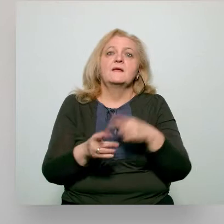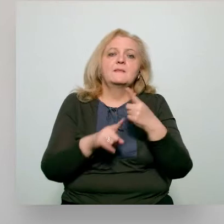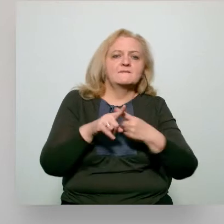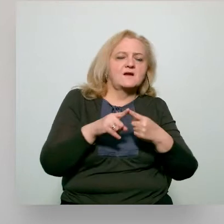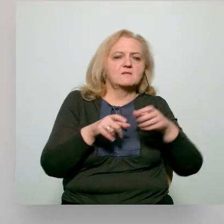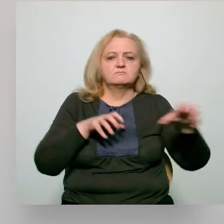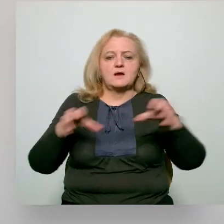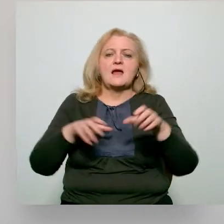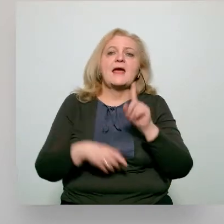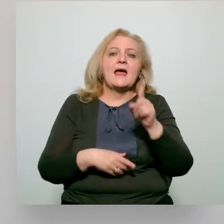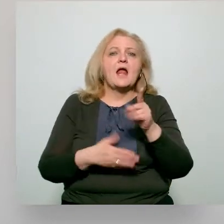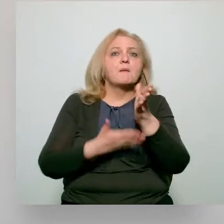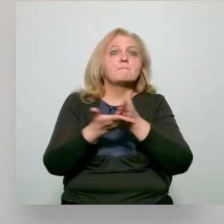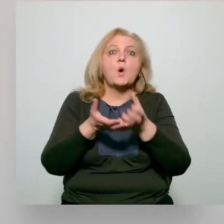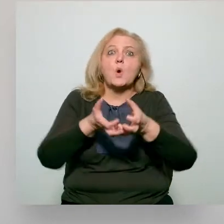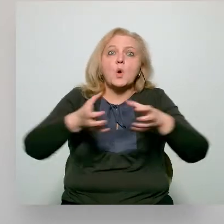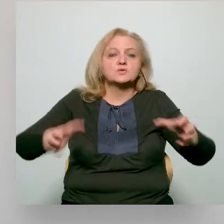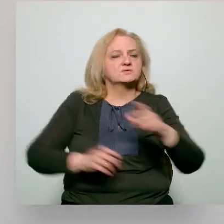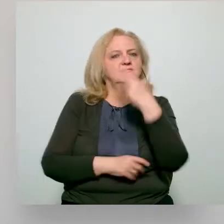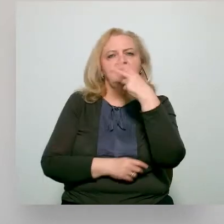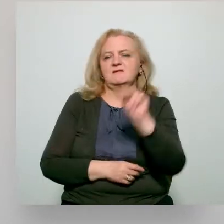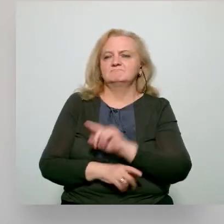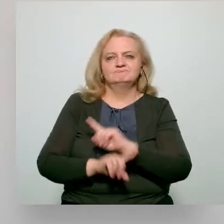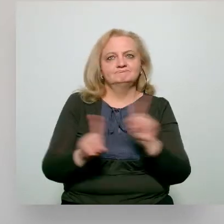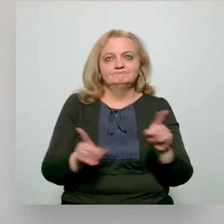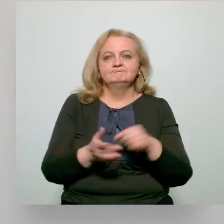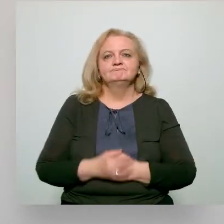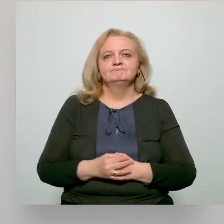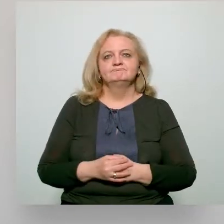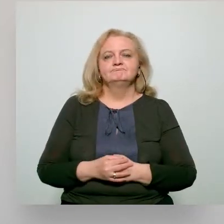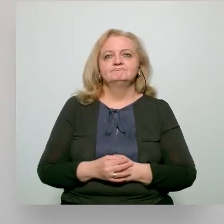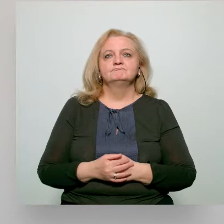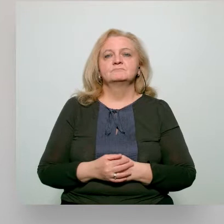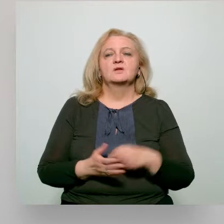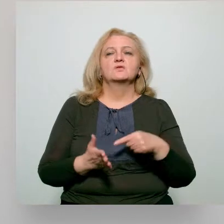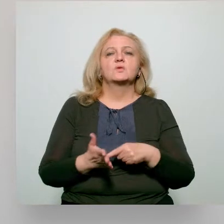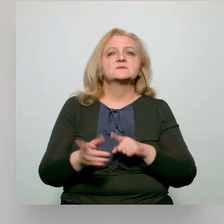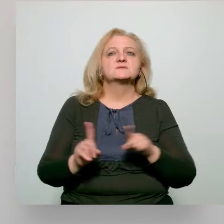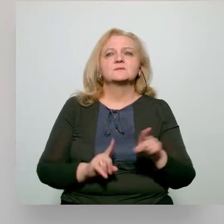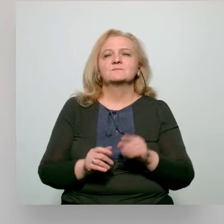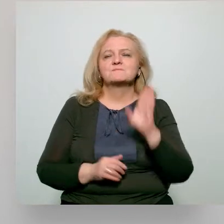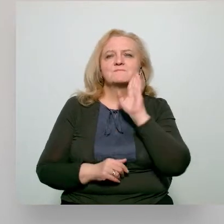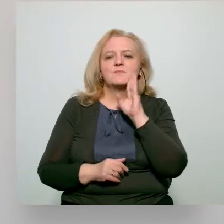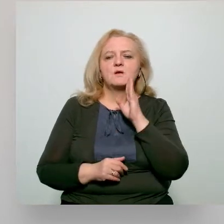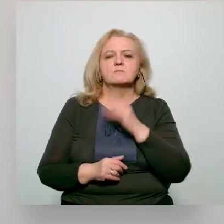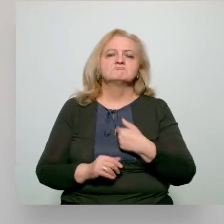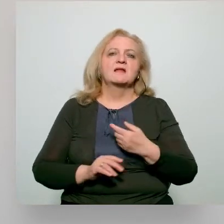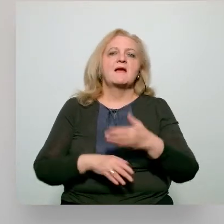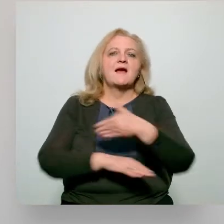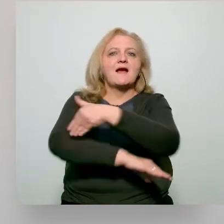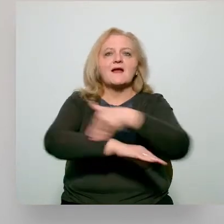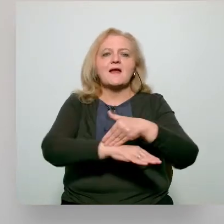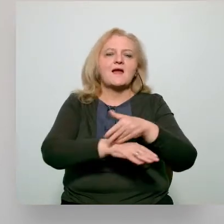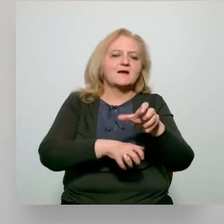nie jest podzielone, to jest bardzo ważne, czyli nie ma kompartmentalizacji, czyli nie ma tych przegród między tymi różnymi